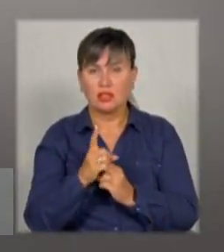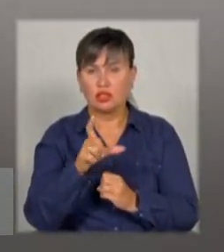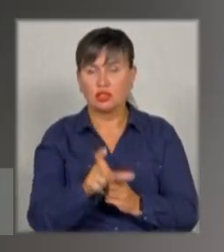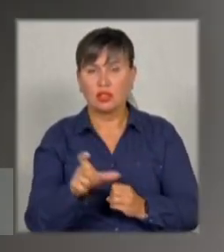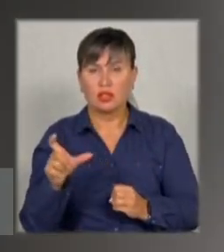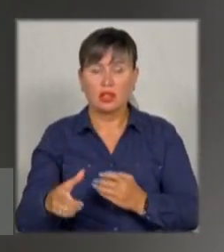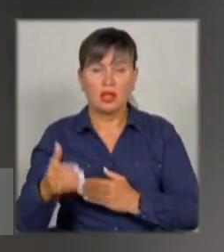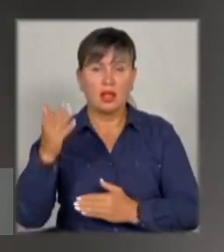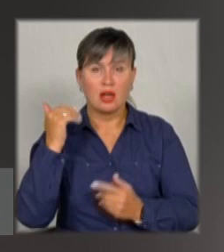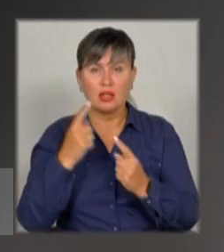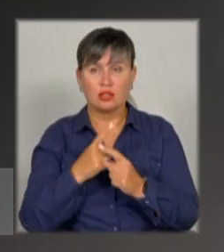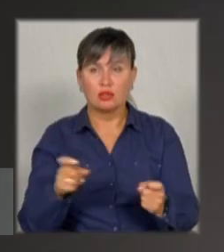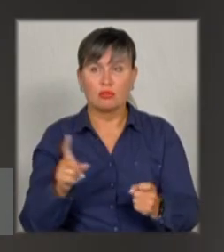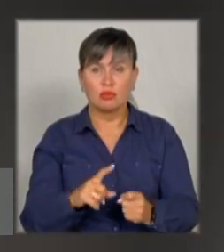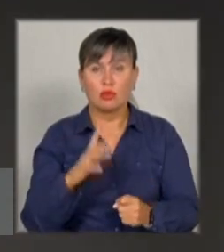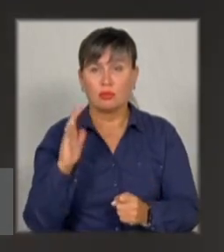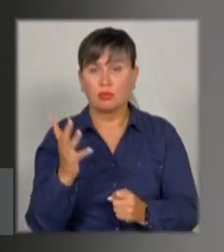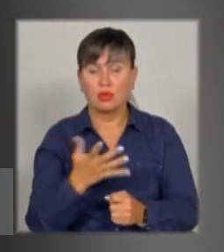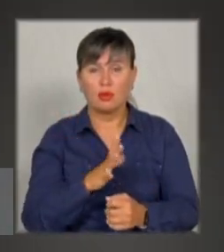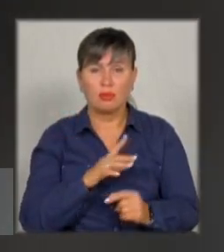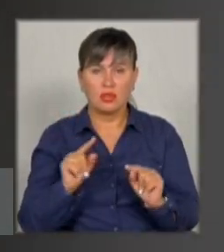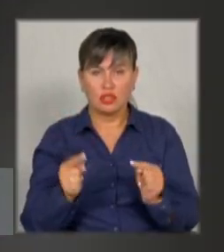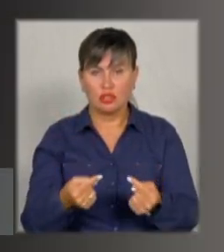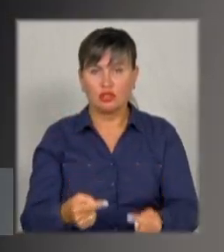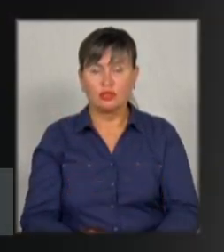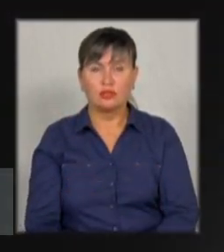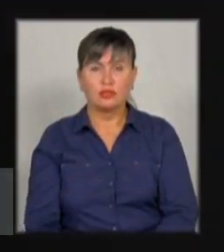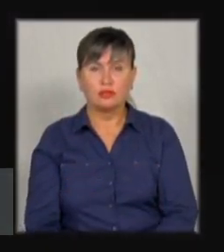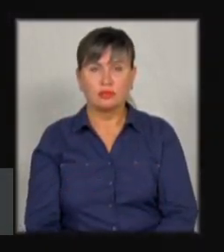человек. Ранее сообщалось, что 5 из них были задержаны.